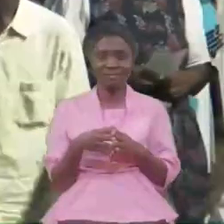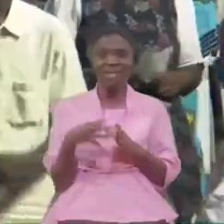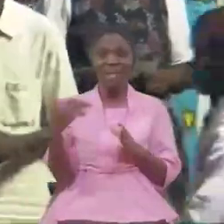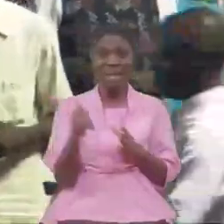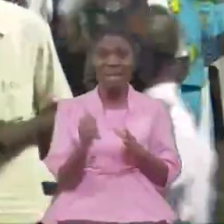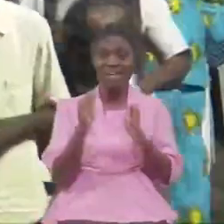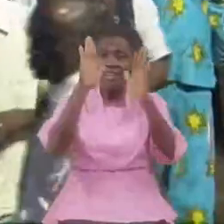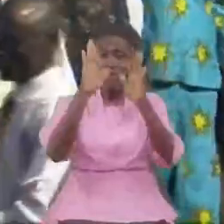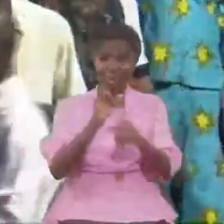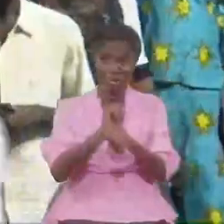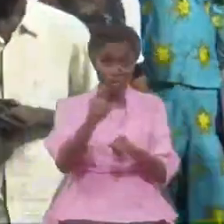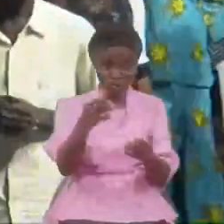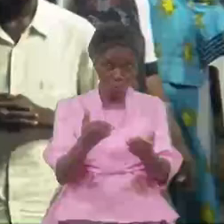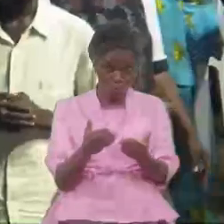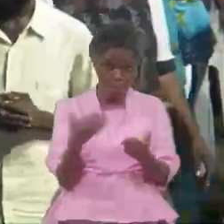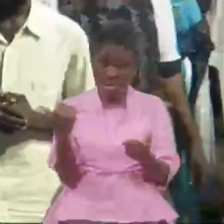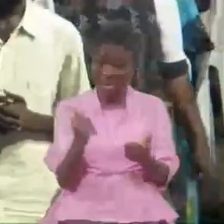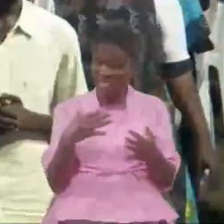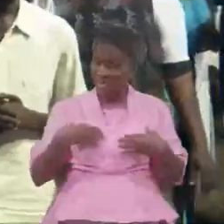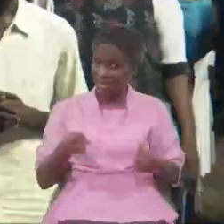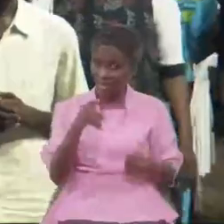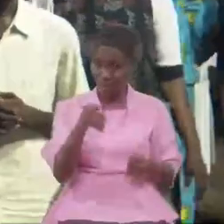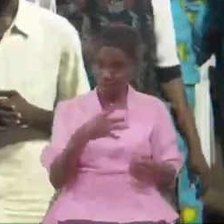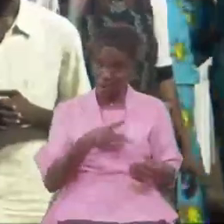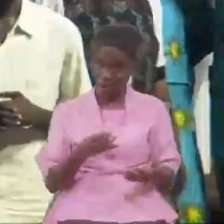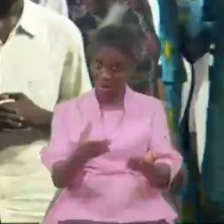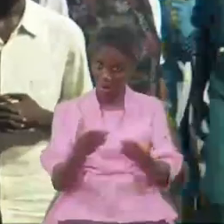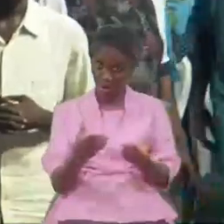Tout miracle, toute guérison que vous voulez,